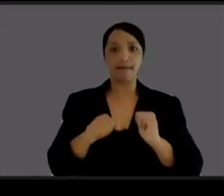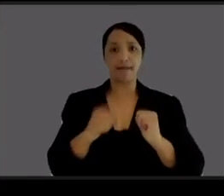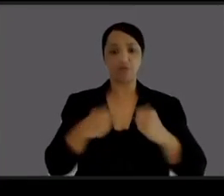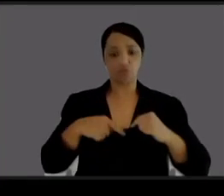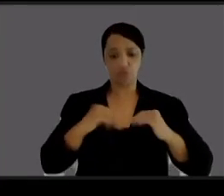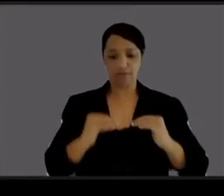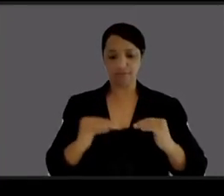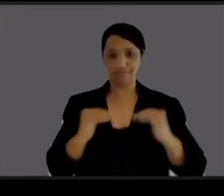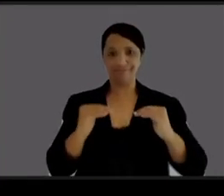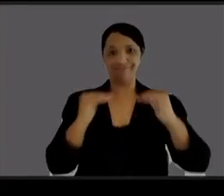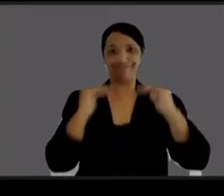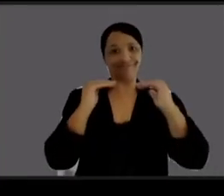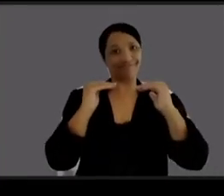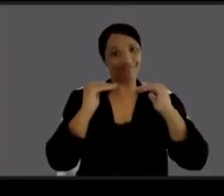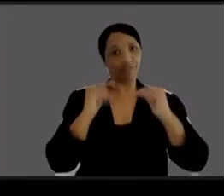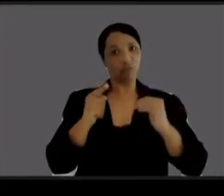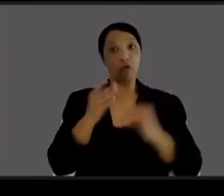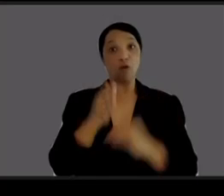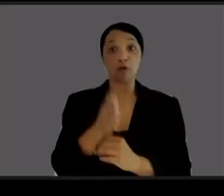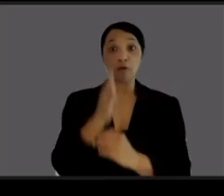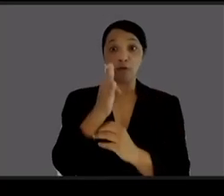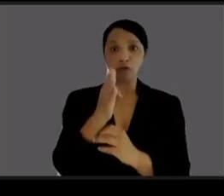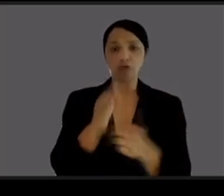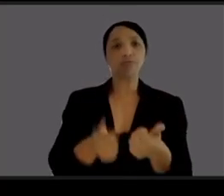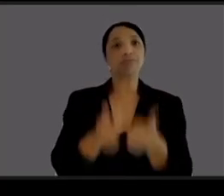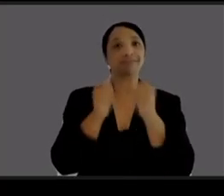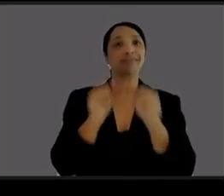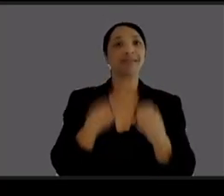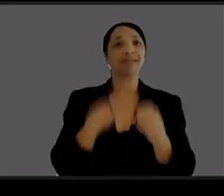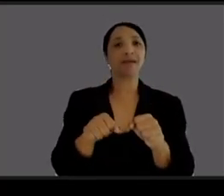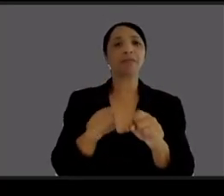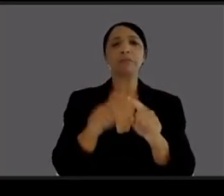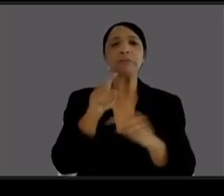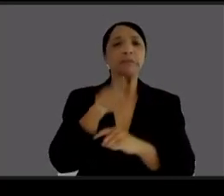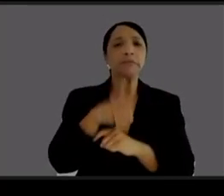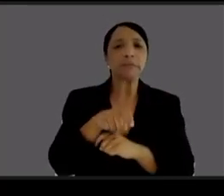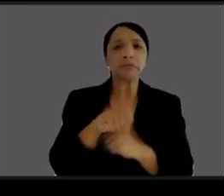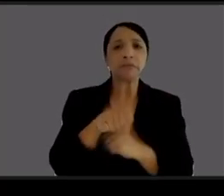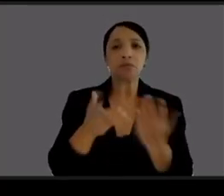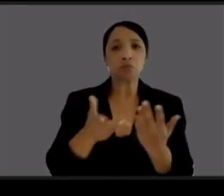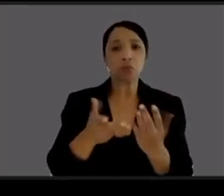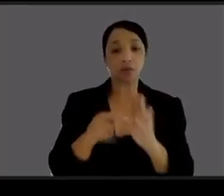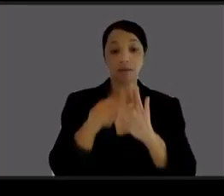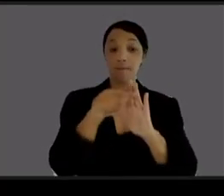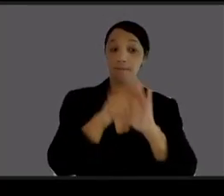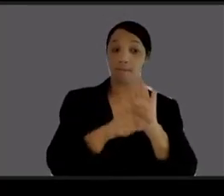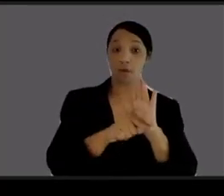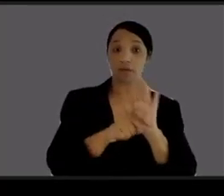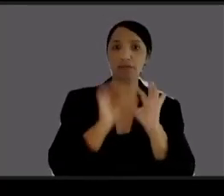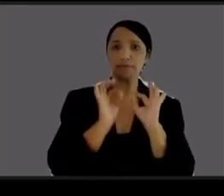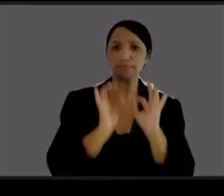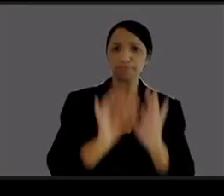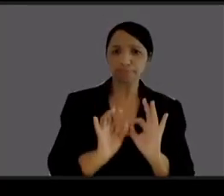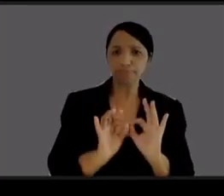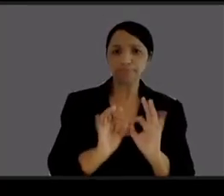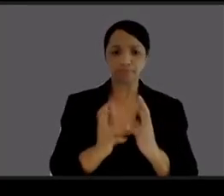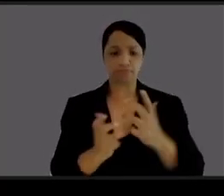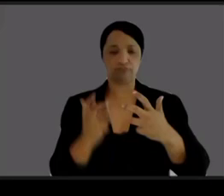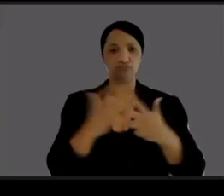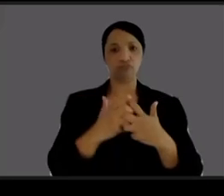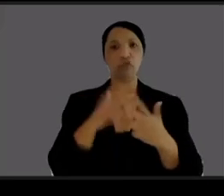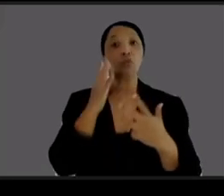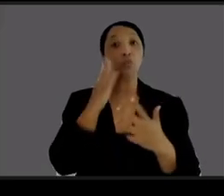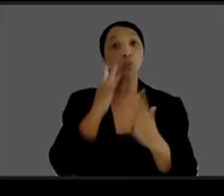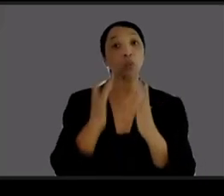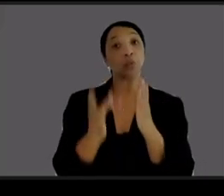هذه التعقيدات وبناء مستقبل فيه صمود حقيقي وهذا يتطلب منا سياسه مسؤوله تمكننا